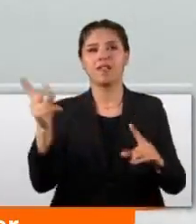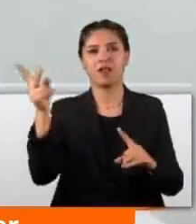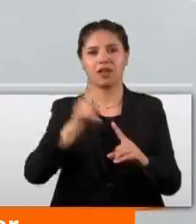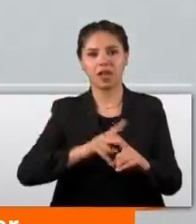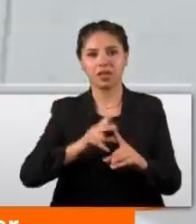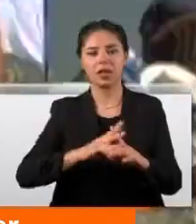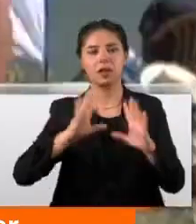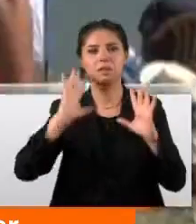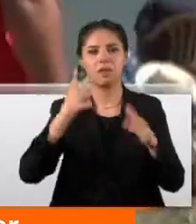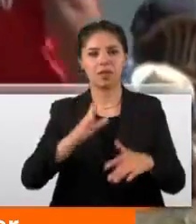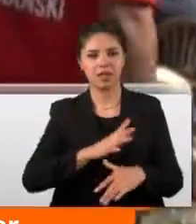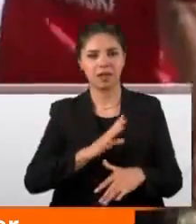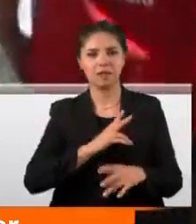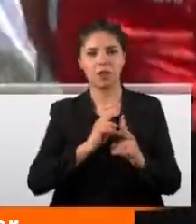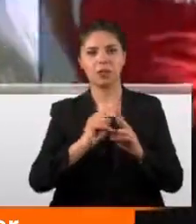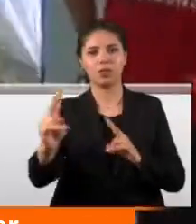kuyrukları